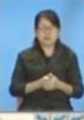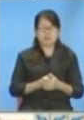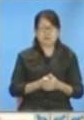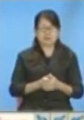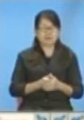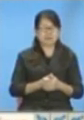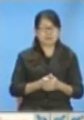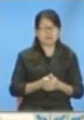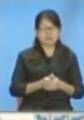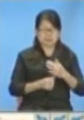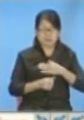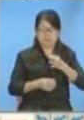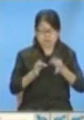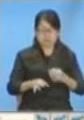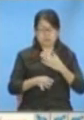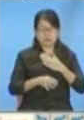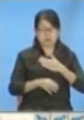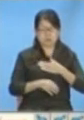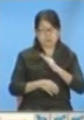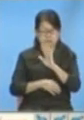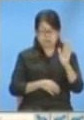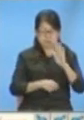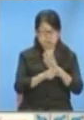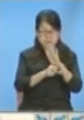ถ้าอย่างนั้นผมต้องใช้ดุลพินิจเองเลยนะครับ